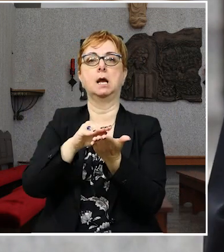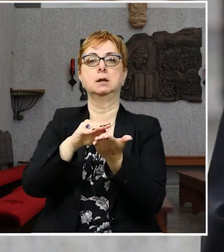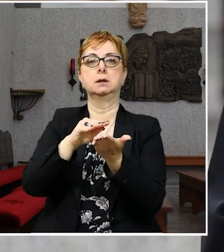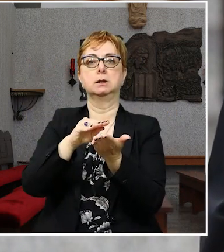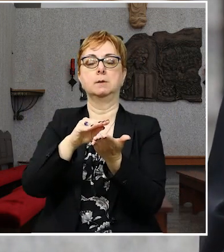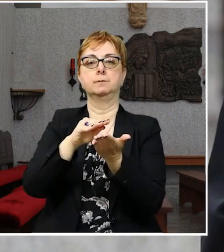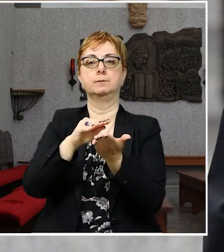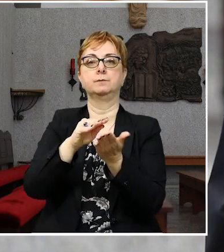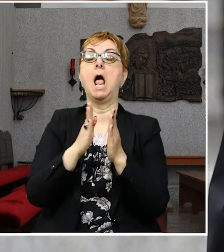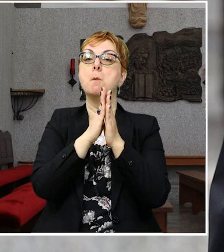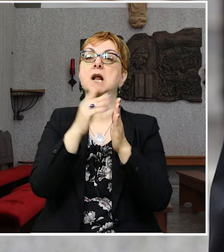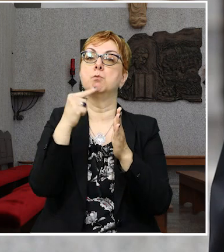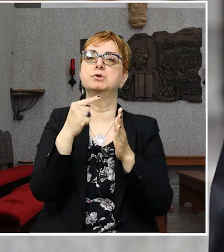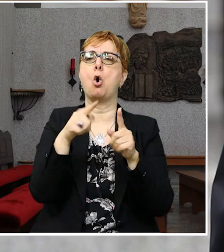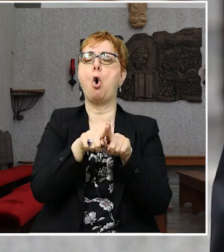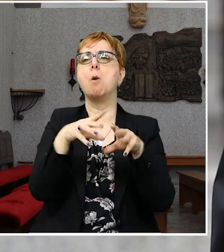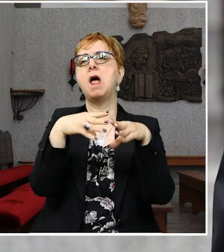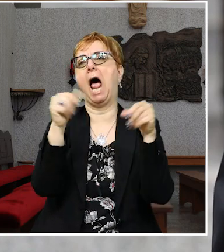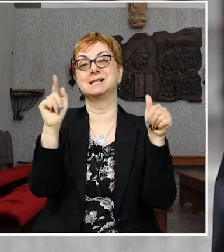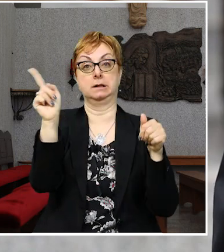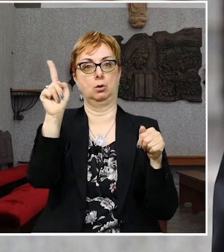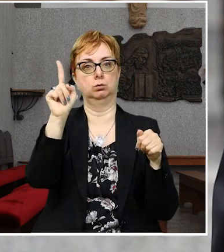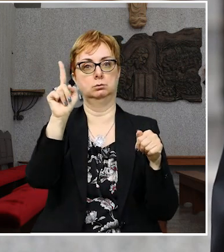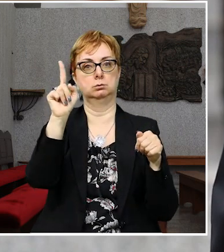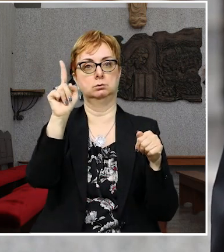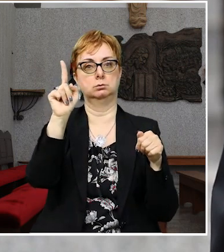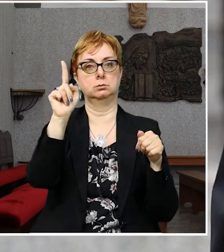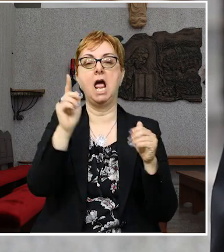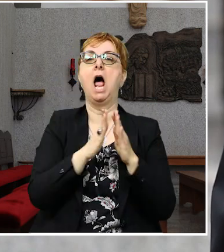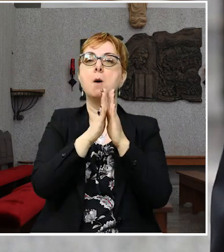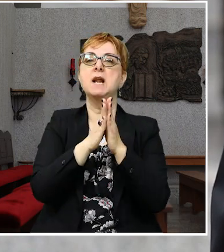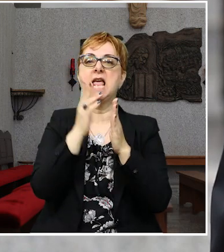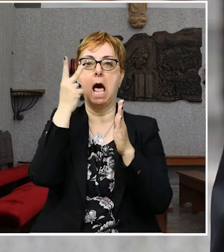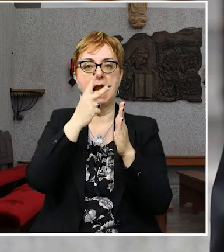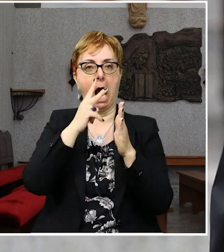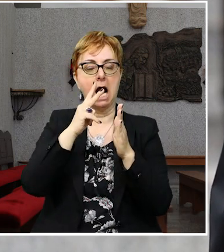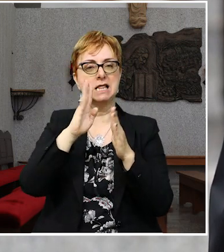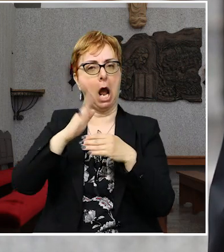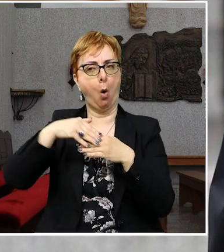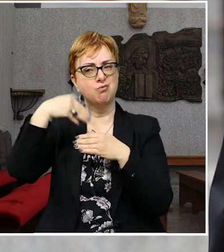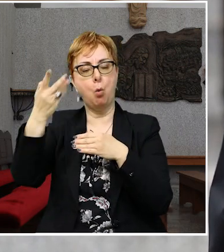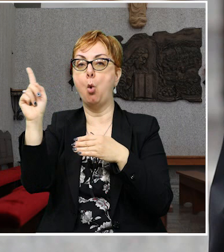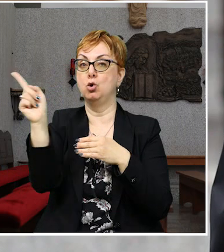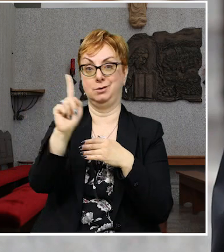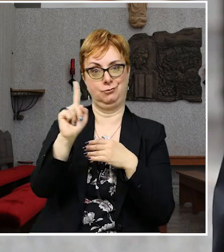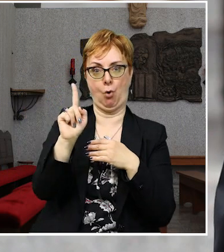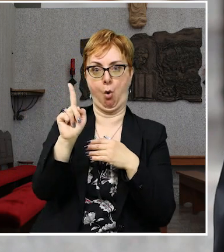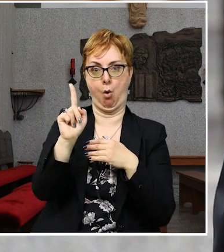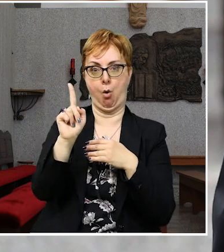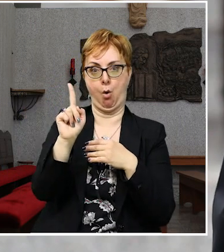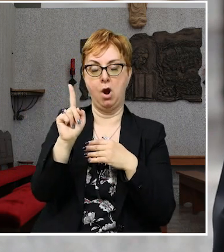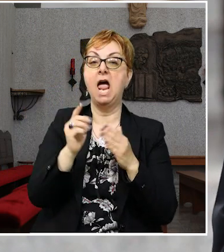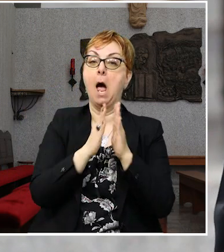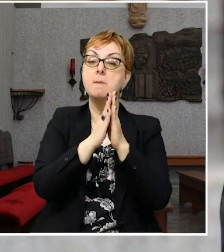dunque non è una preghiera astratta, non è una preghiera fuori dalla realtà, ma è una